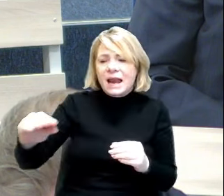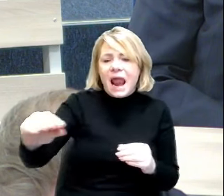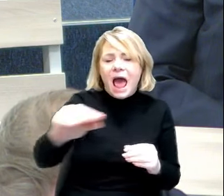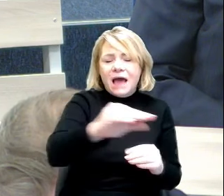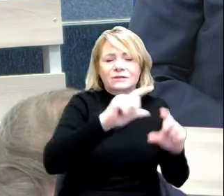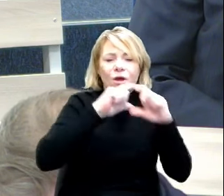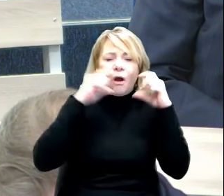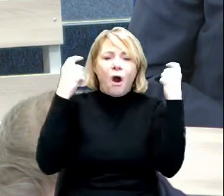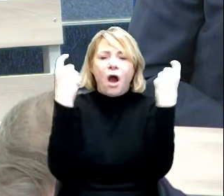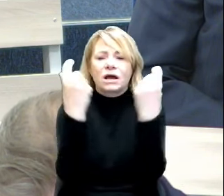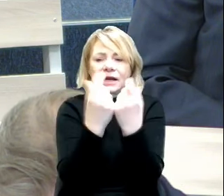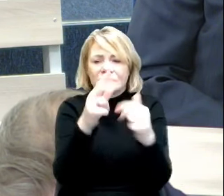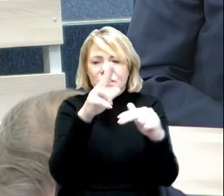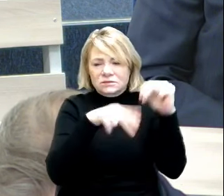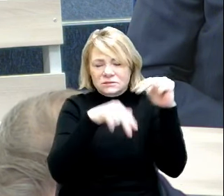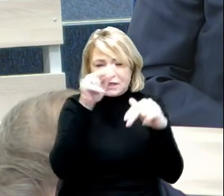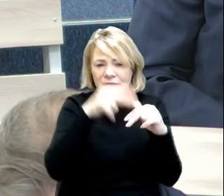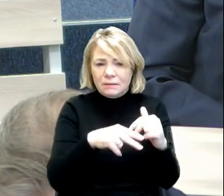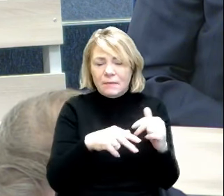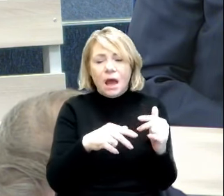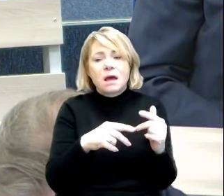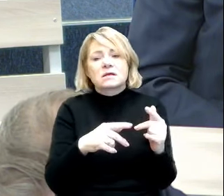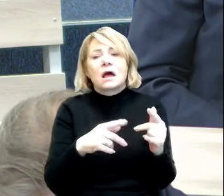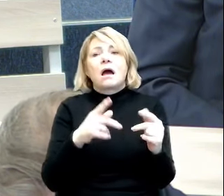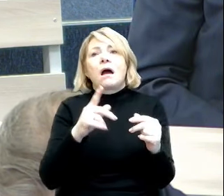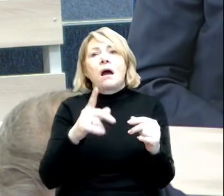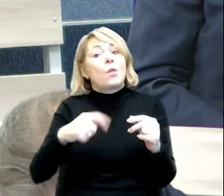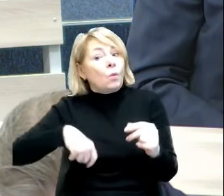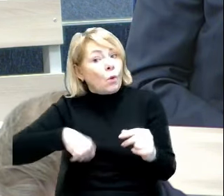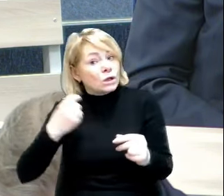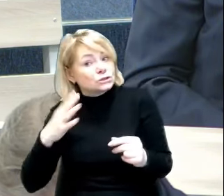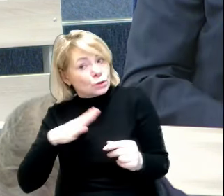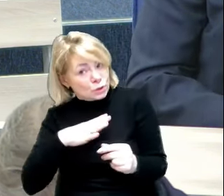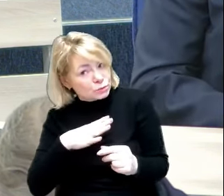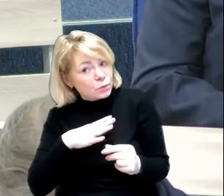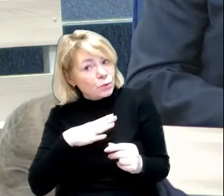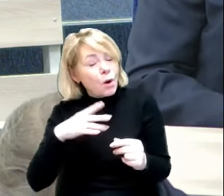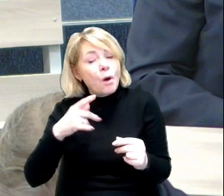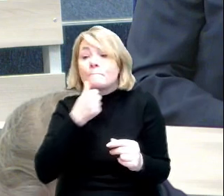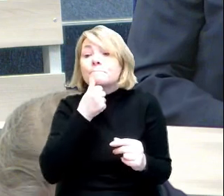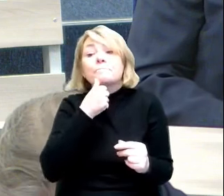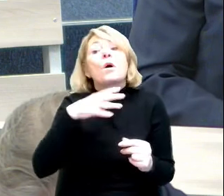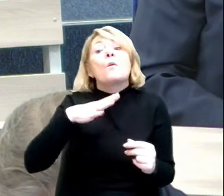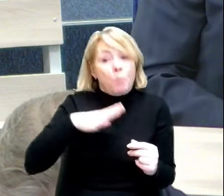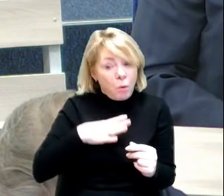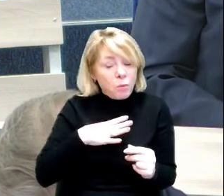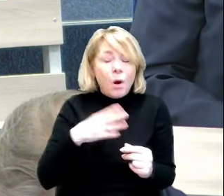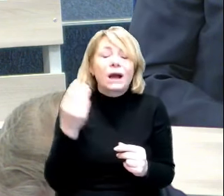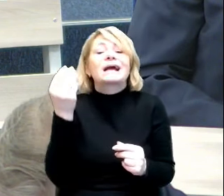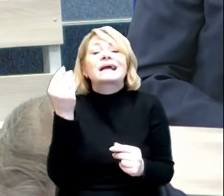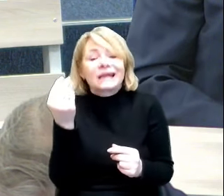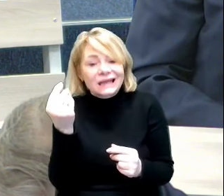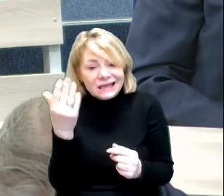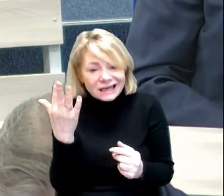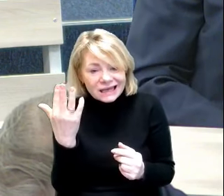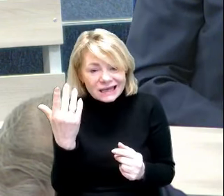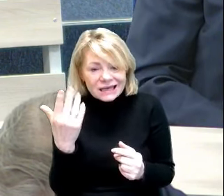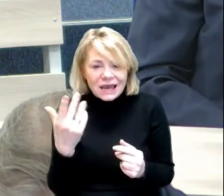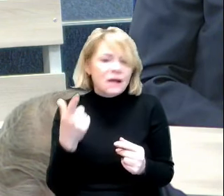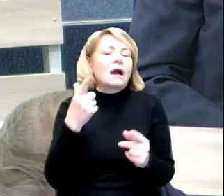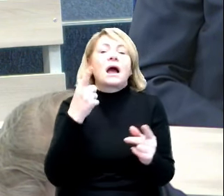nu nuostolis patirtas ir jeigu buvo koks dėl iki ankstesnių ten darbų atliktų ir ar koncesininkas